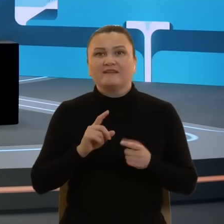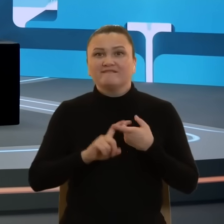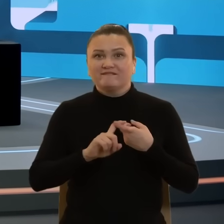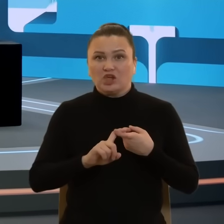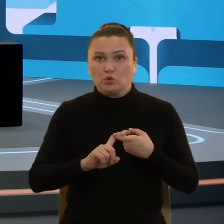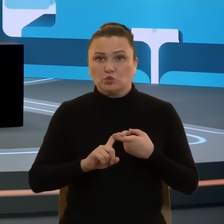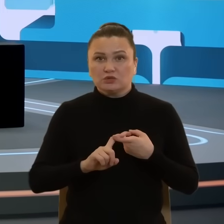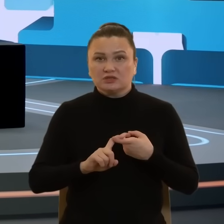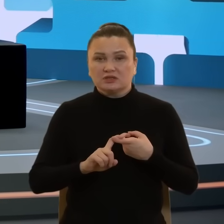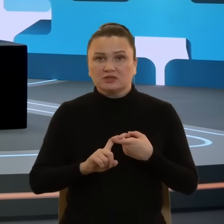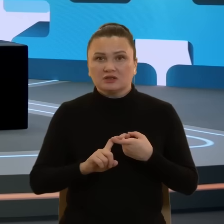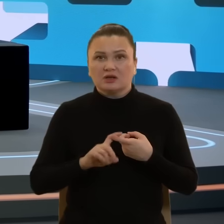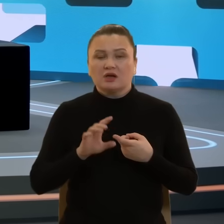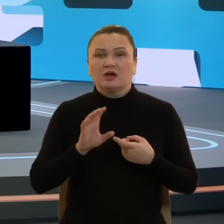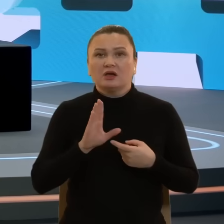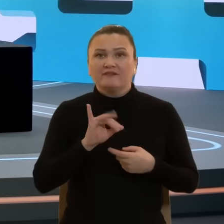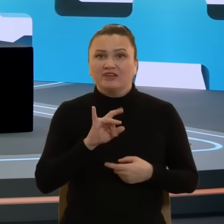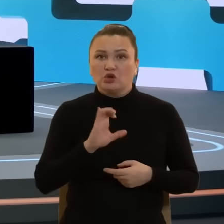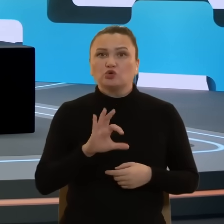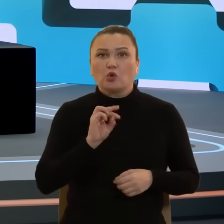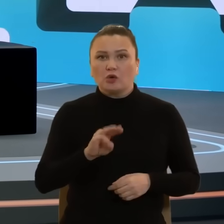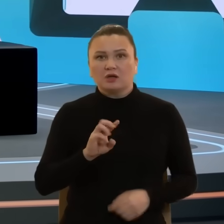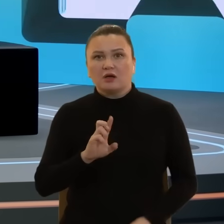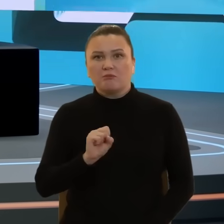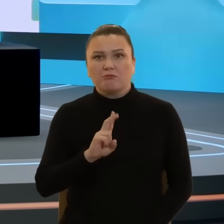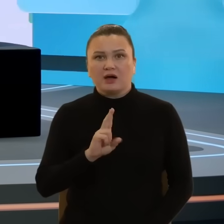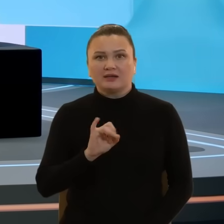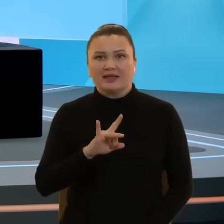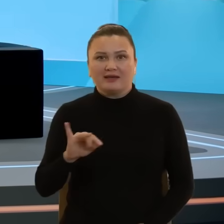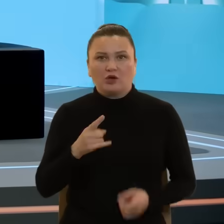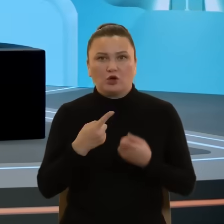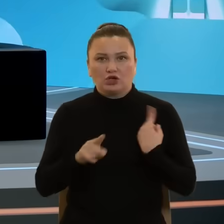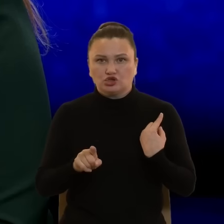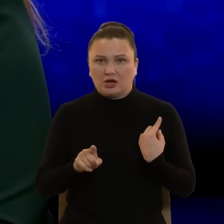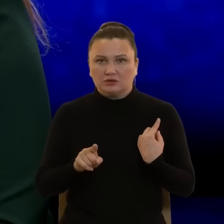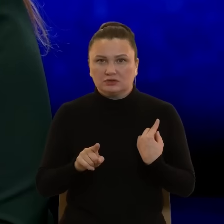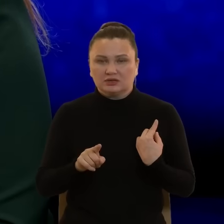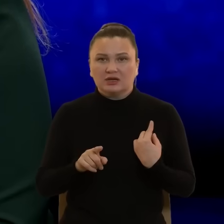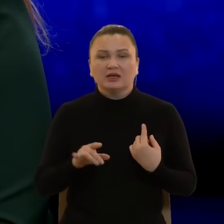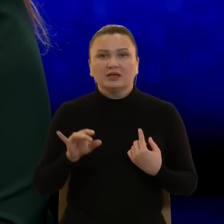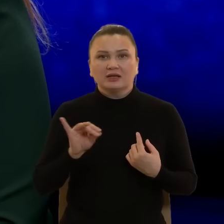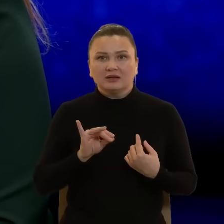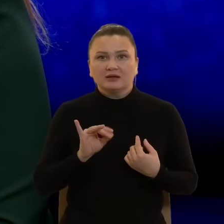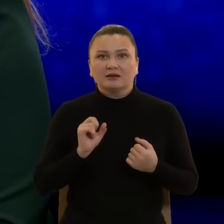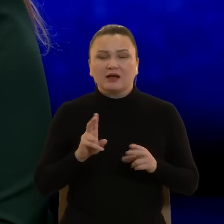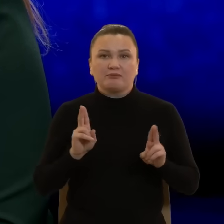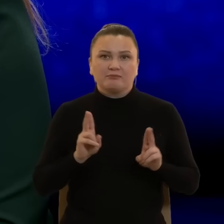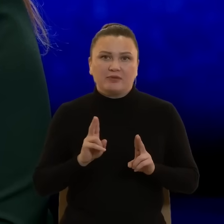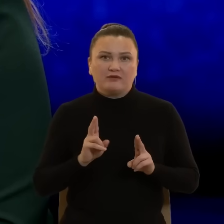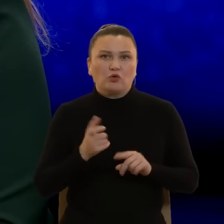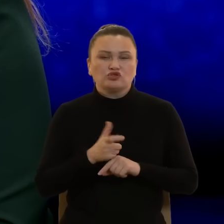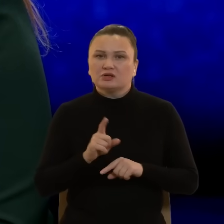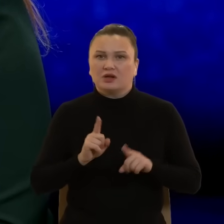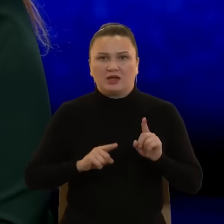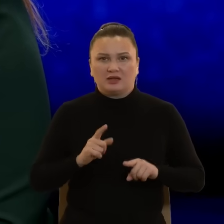вирусы существенно от бактерий отличаются по своей структуре, по обменным процессам. Соответственно, антибиотики, как правило, за очень